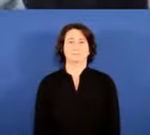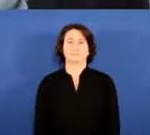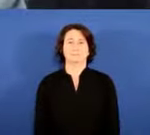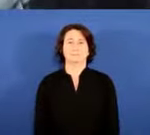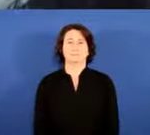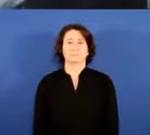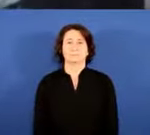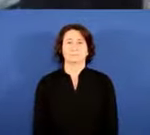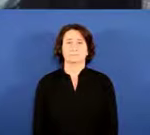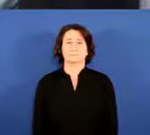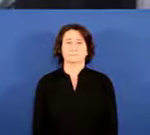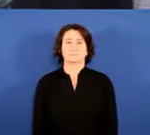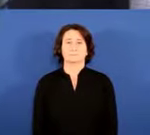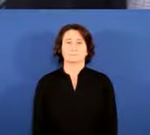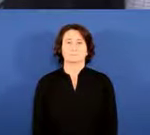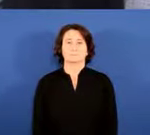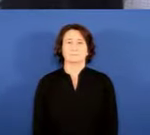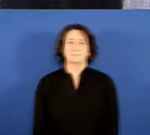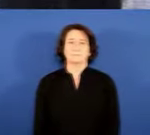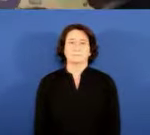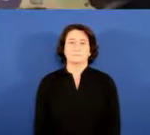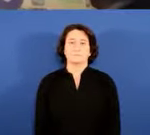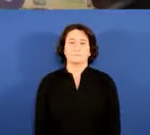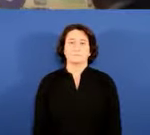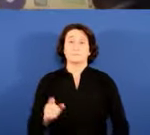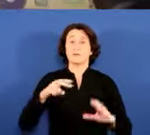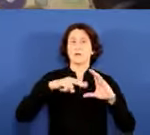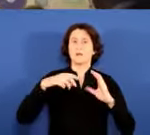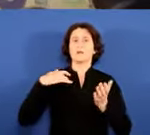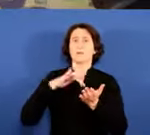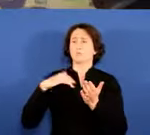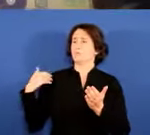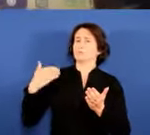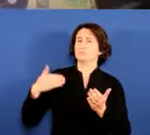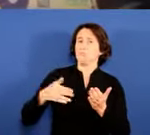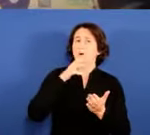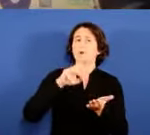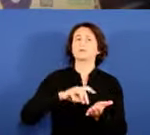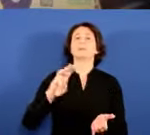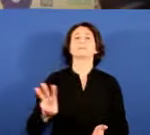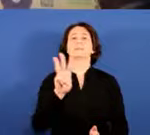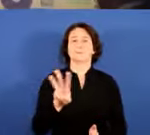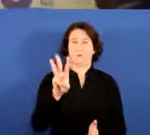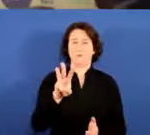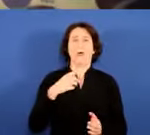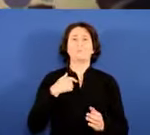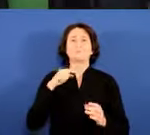erakustokian, lanerako 216 elkarrizketa egin dira aldez aurretik irubebikoitza.prestik.net eta